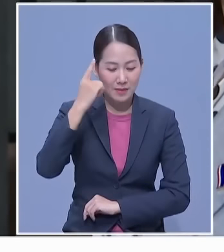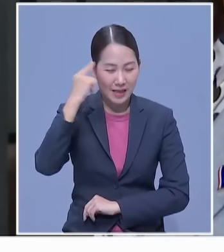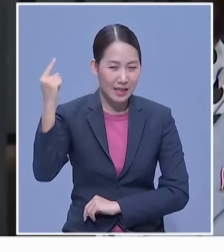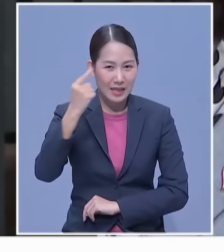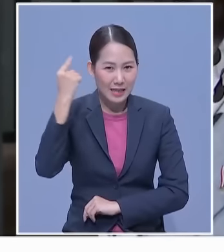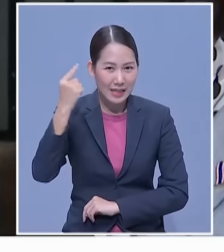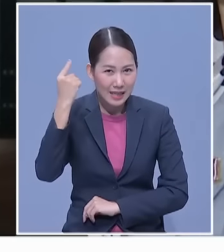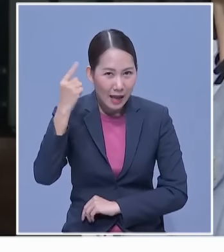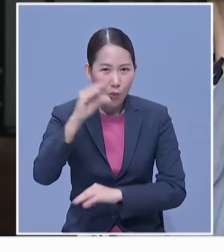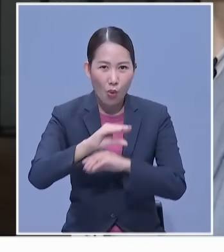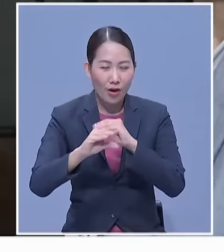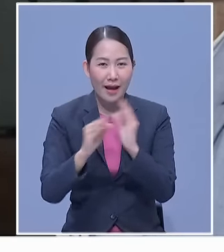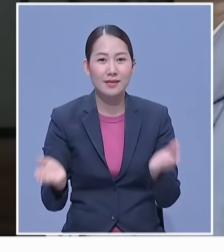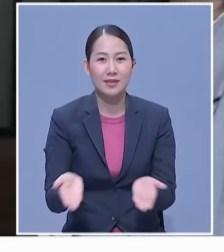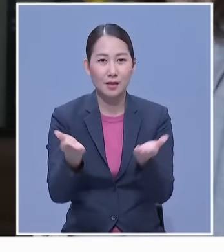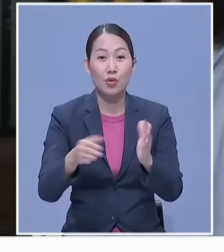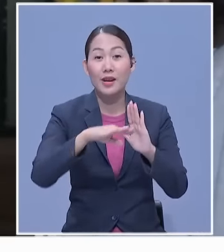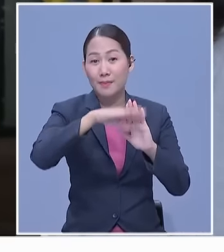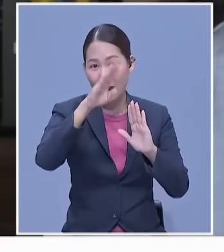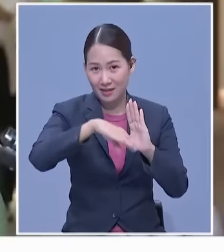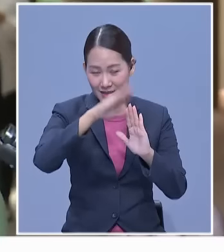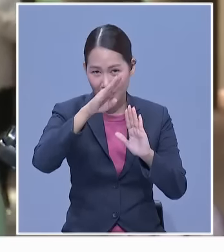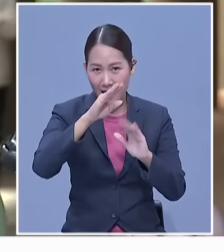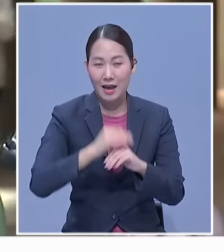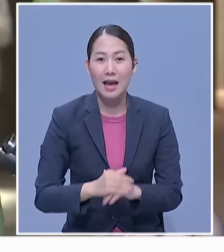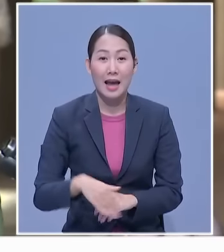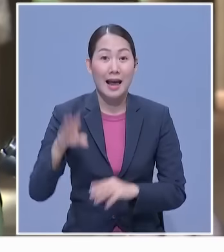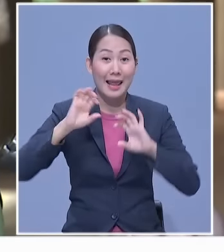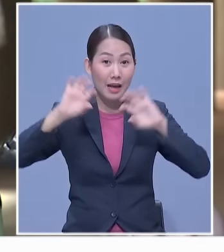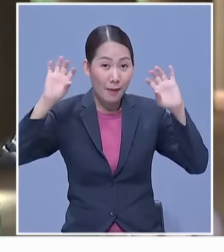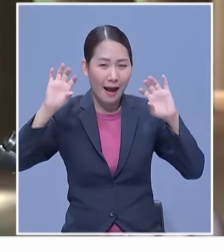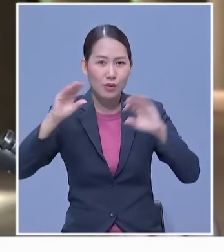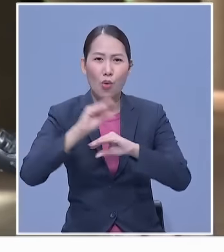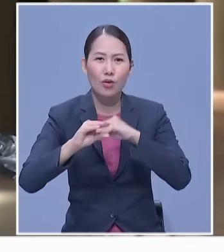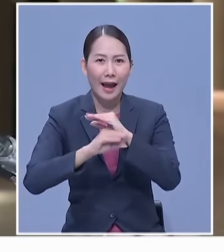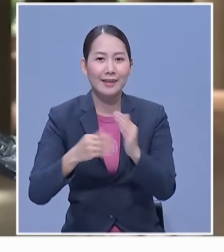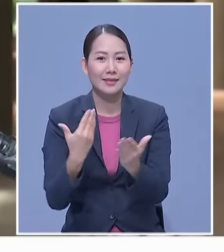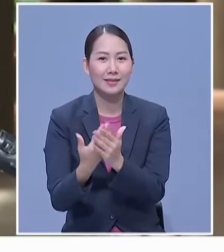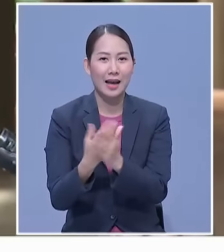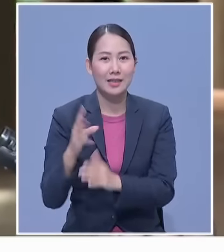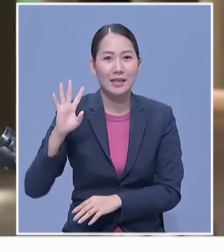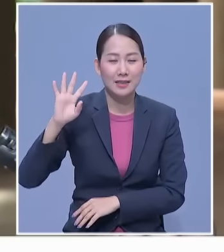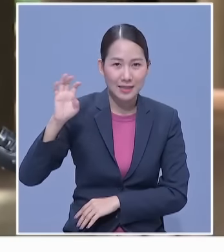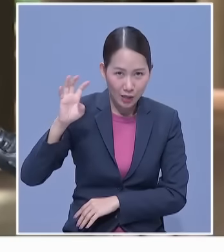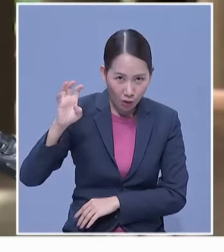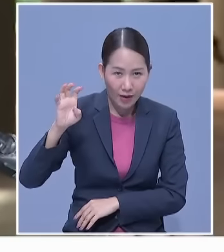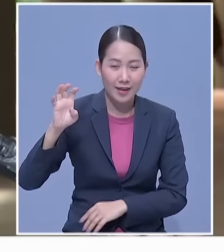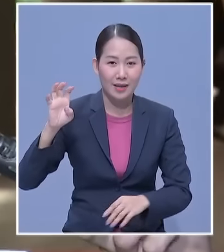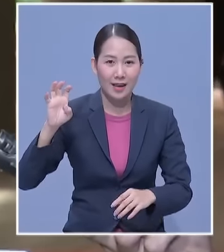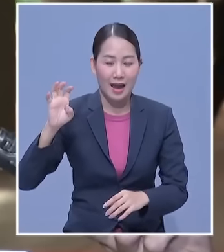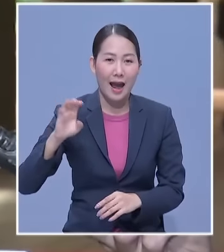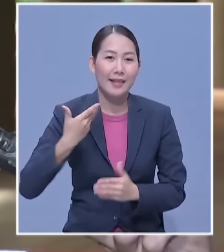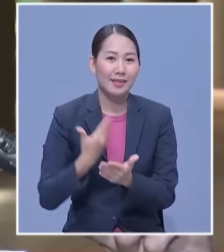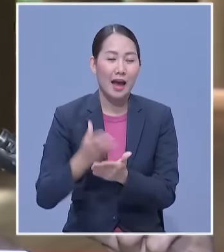400บาทจำ 10,000คือรัฐบาลให้ 400ใชงบของทททหรือว่าการท่องเที่ยวแห่งประเทศ